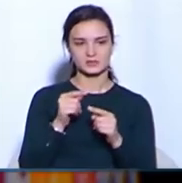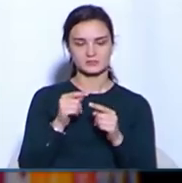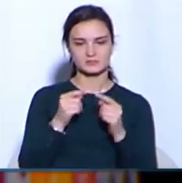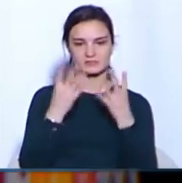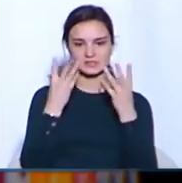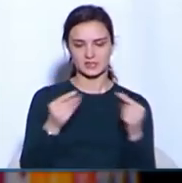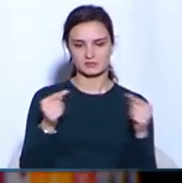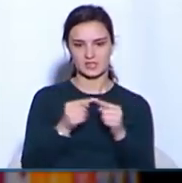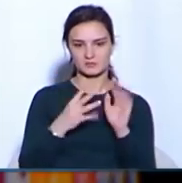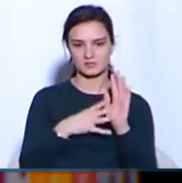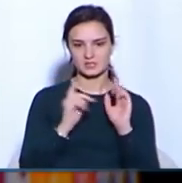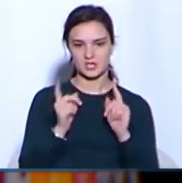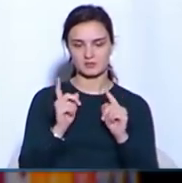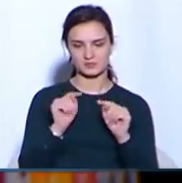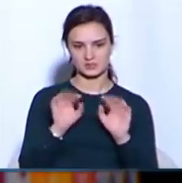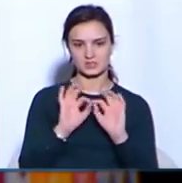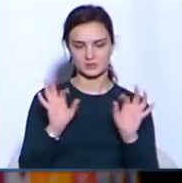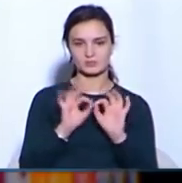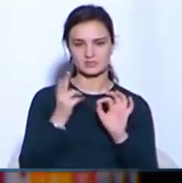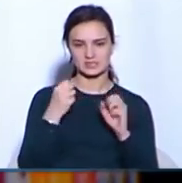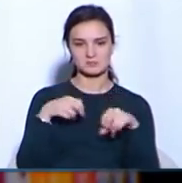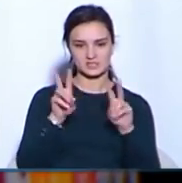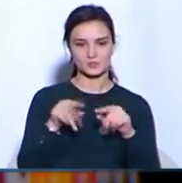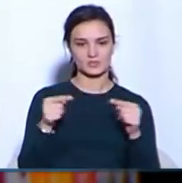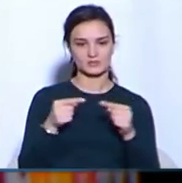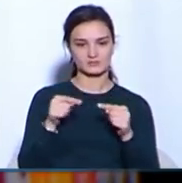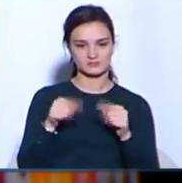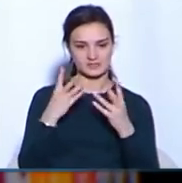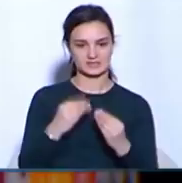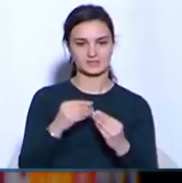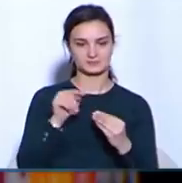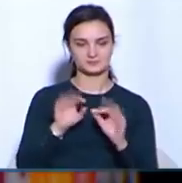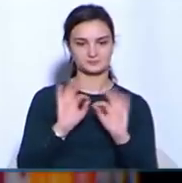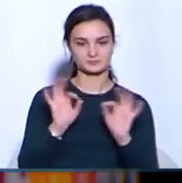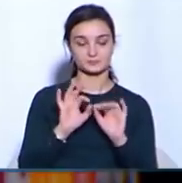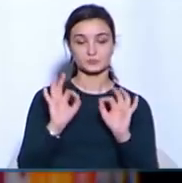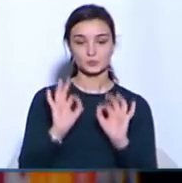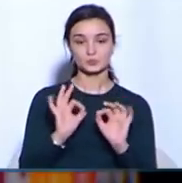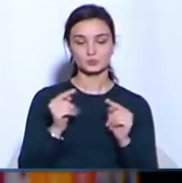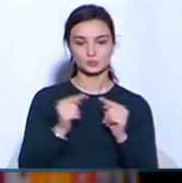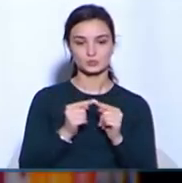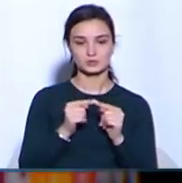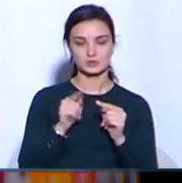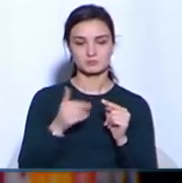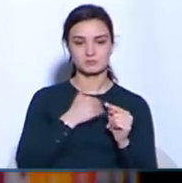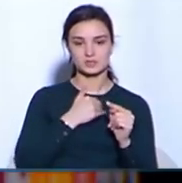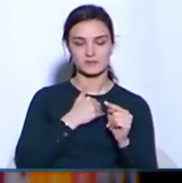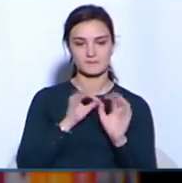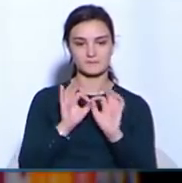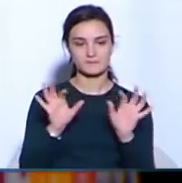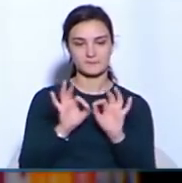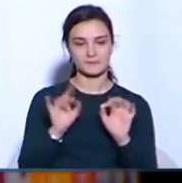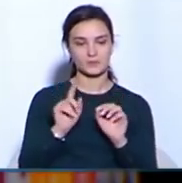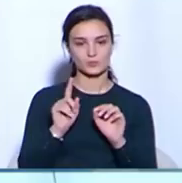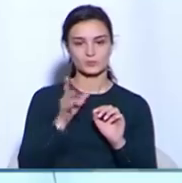დღესაც დაემთხვა ალბათ ეს საუბარი. დავამთხვიეთ. დავამთხვიეთ, იმიტომ რომ ზუსტად იმის ხაზგასასმელად,